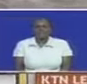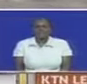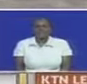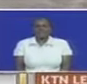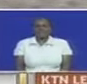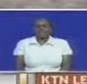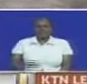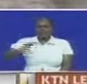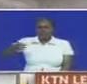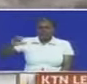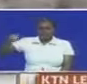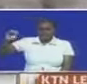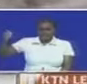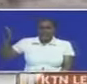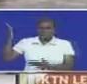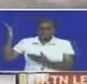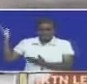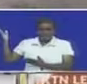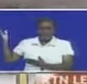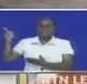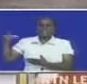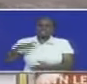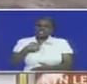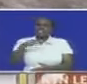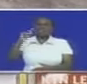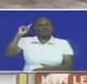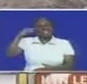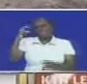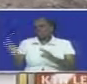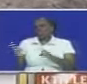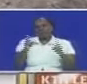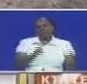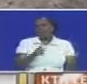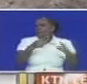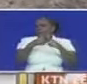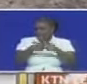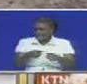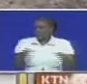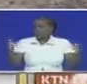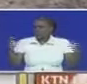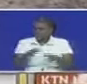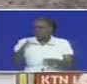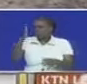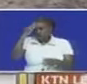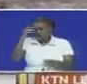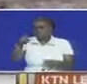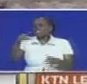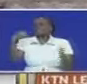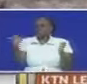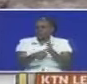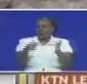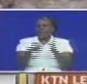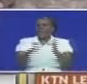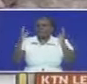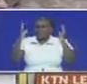Ni mlima wa Kokomou, mlima ambao kwa mgeni utadhani ni wa kawaida tu, lakini kwa wenyeji ni kama kovu, kovu la masaibu